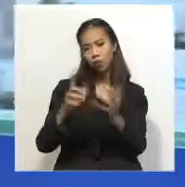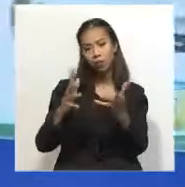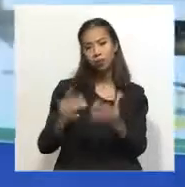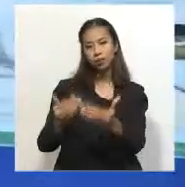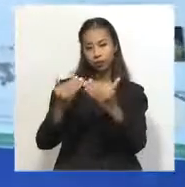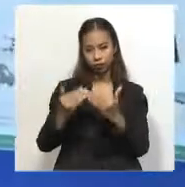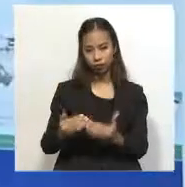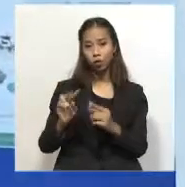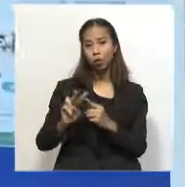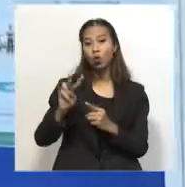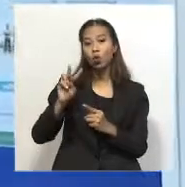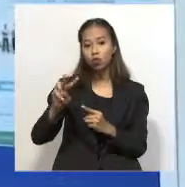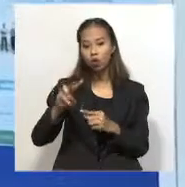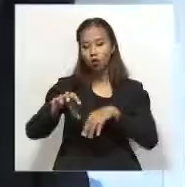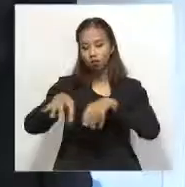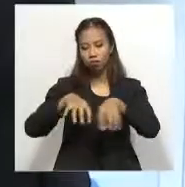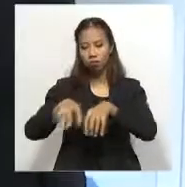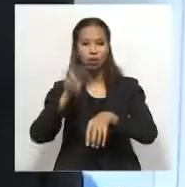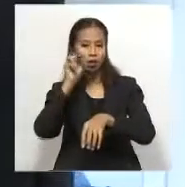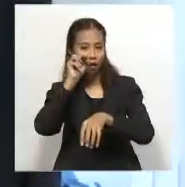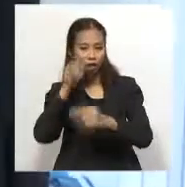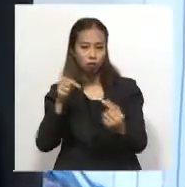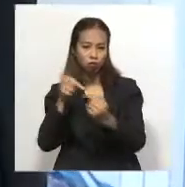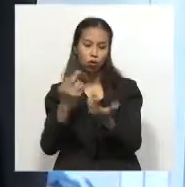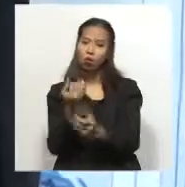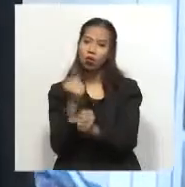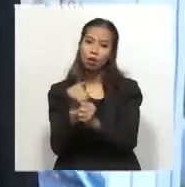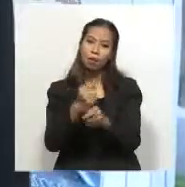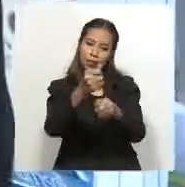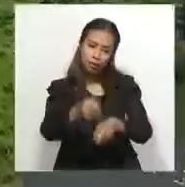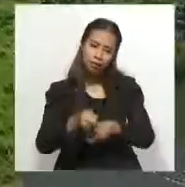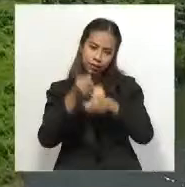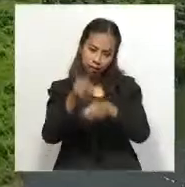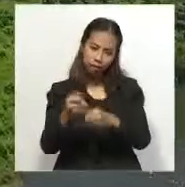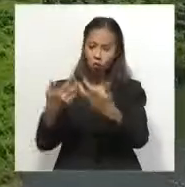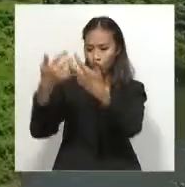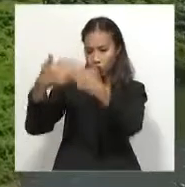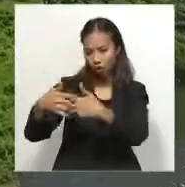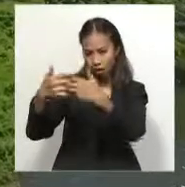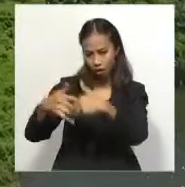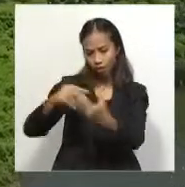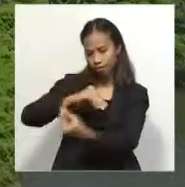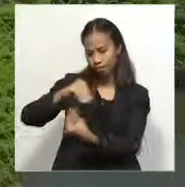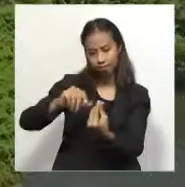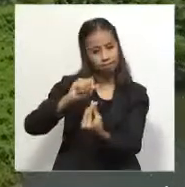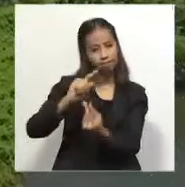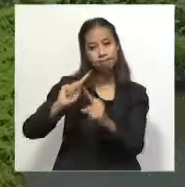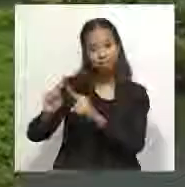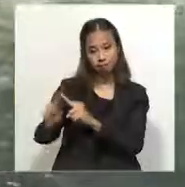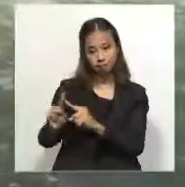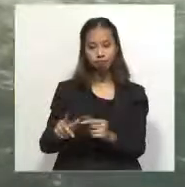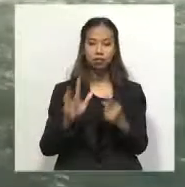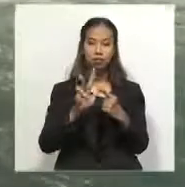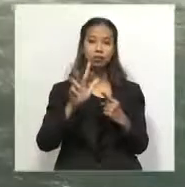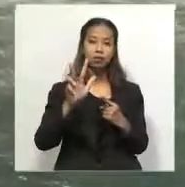ของน้ำในภาคการผลิตเพื่อจัดหาน้ำต้นทุนสร้างความมั่นคงในภาคการผลิตภาคการเกษตรอุตสาหกรรมและเศรษฐกิจอื่นๆ3ครับ